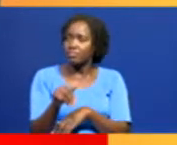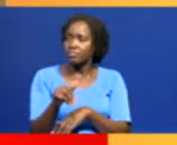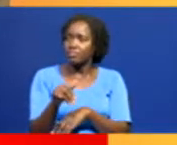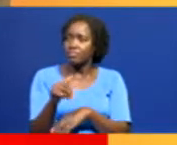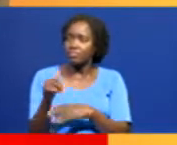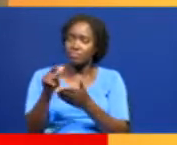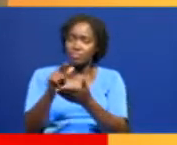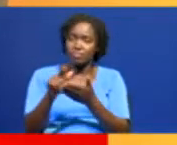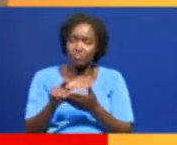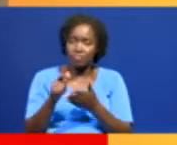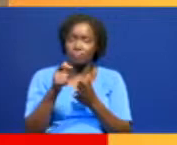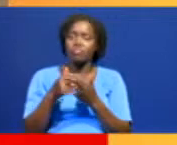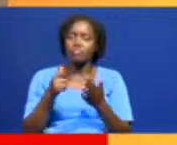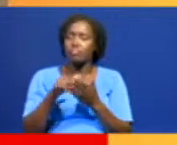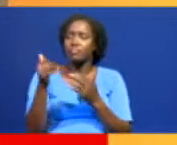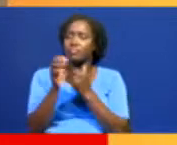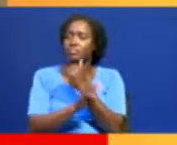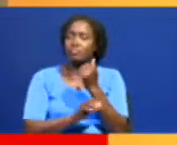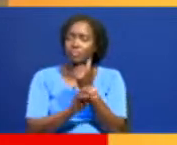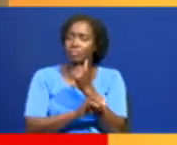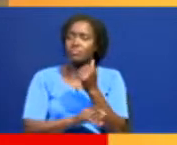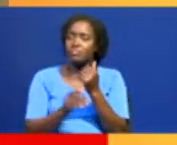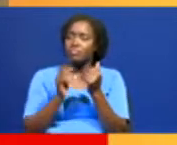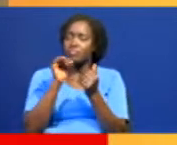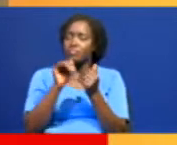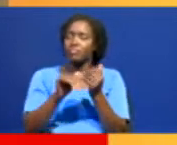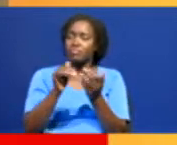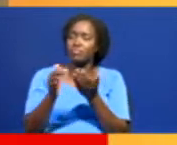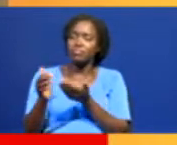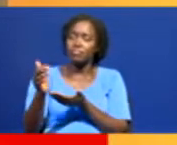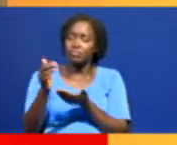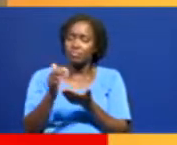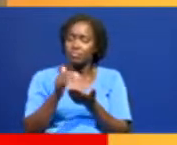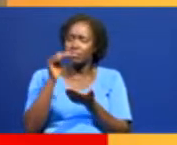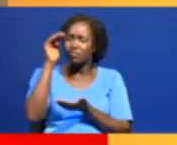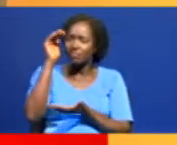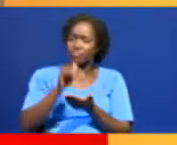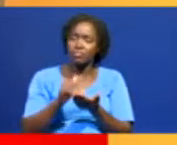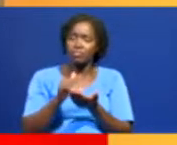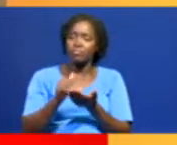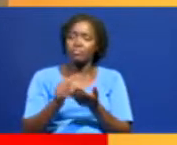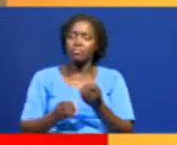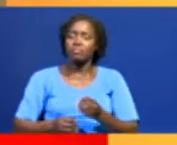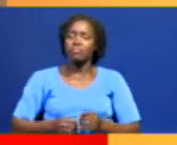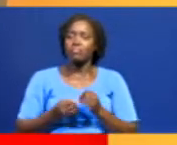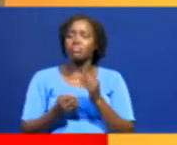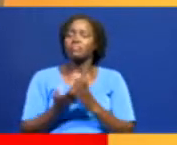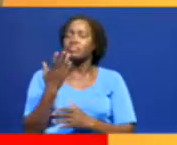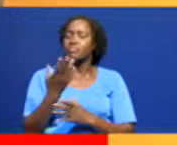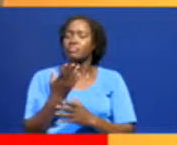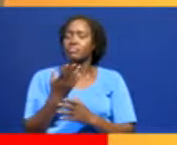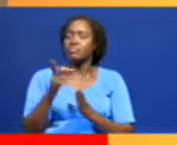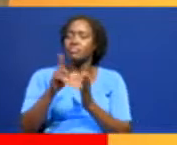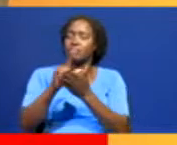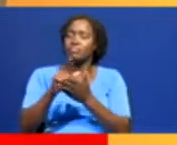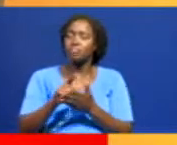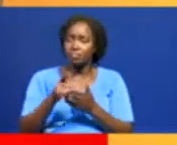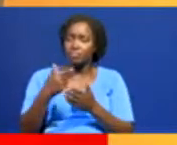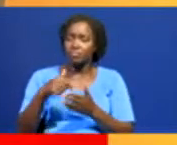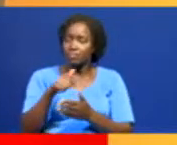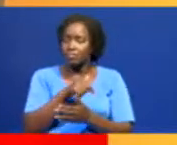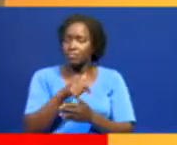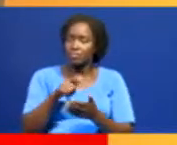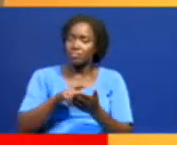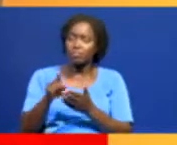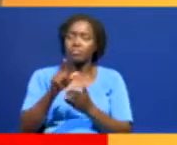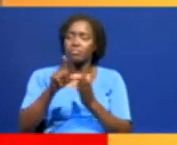tunachukua loan kutoka nchi zingine ili tupunguze bei ya maisha, lakini hii loan baadaye tutakuja kulipa sisi. Nadhani serikali hii ilikuwa